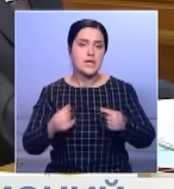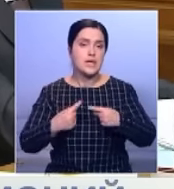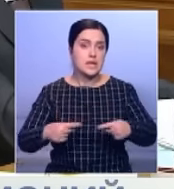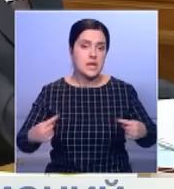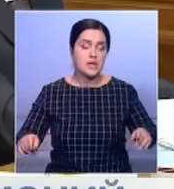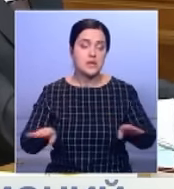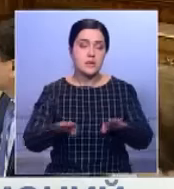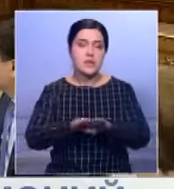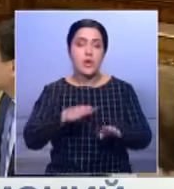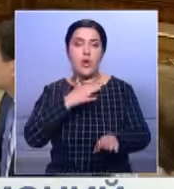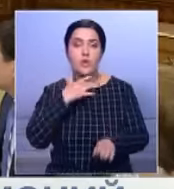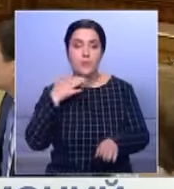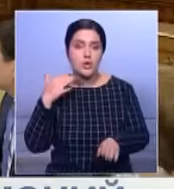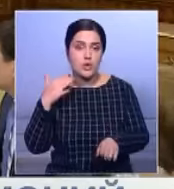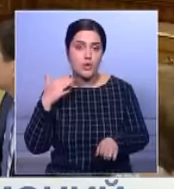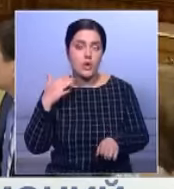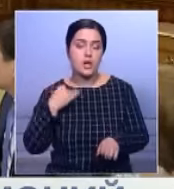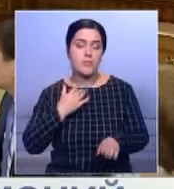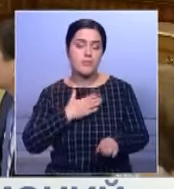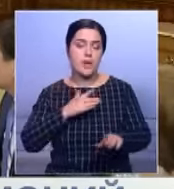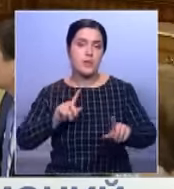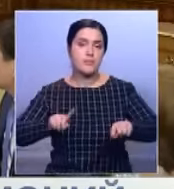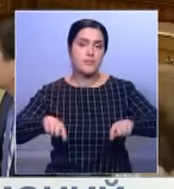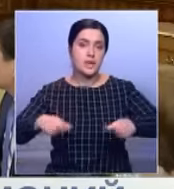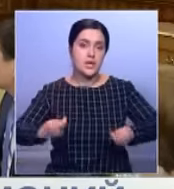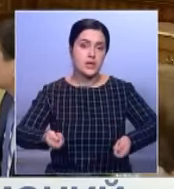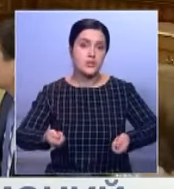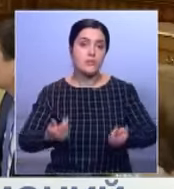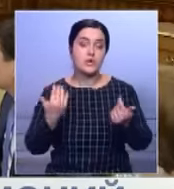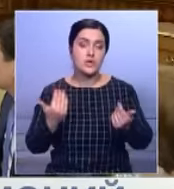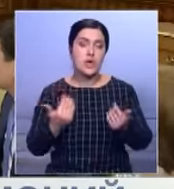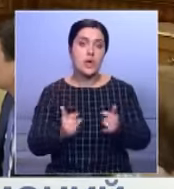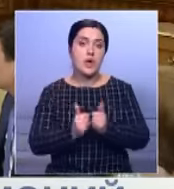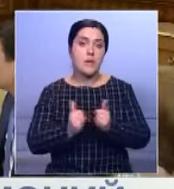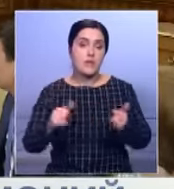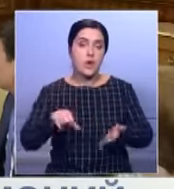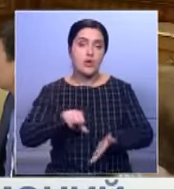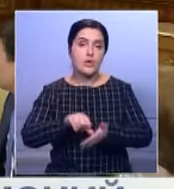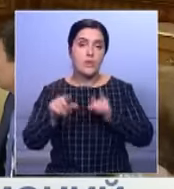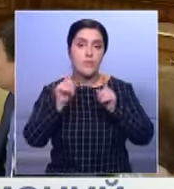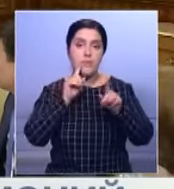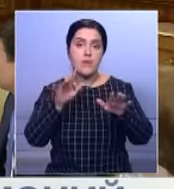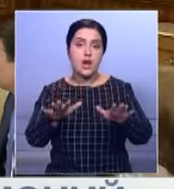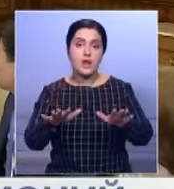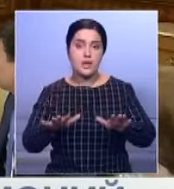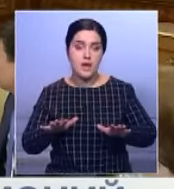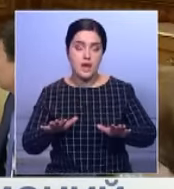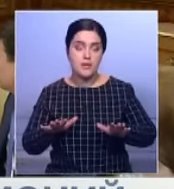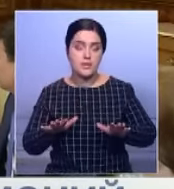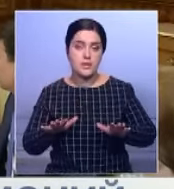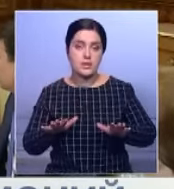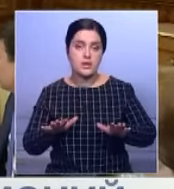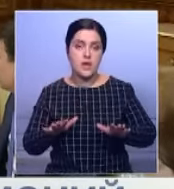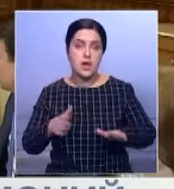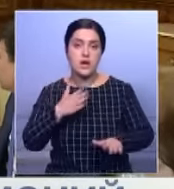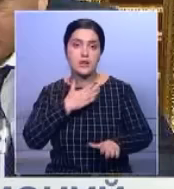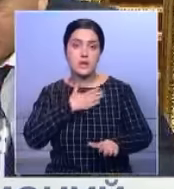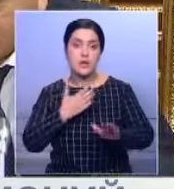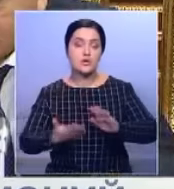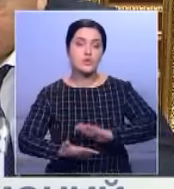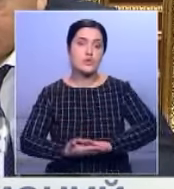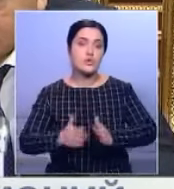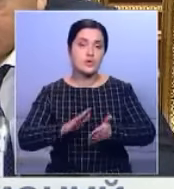Таких много, его мы передаем. И повышаем роль парламента, безусловно, потому что в наших